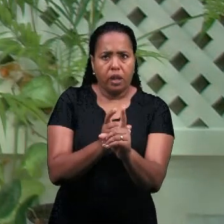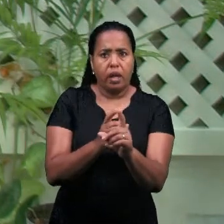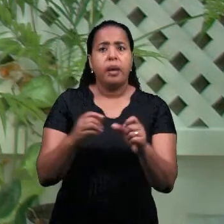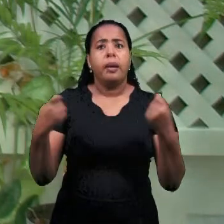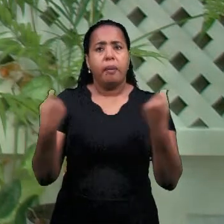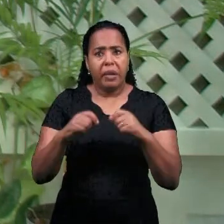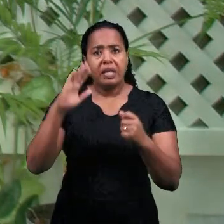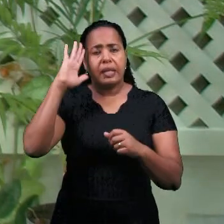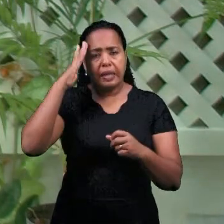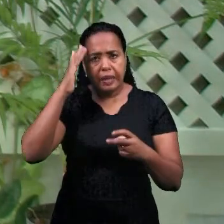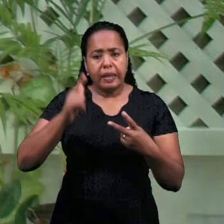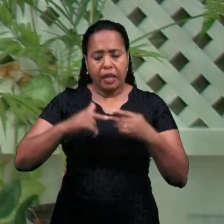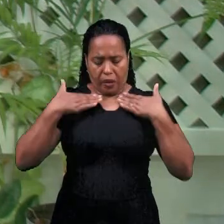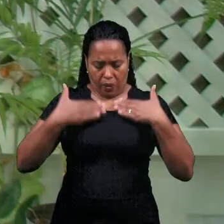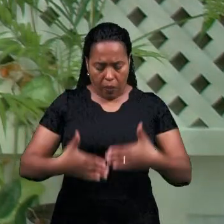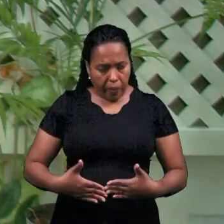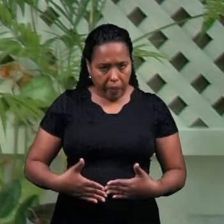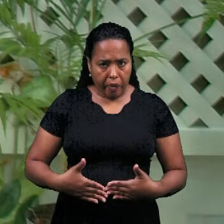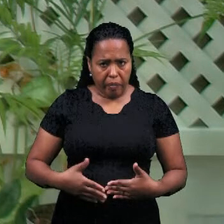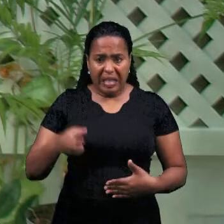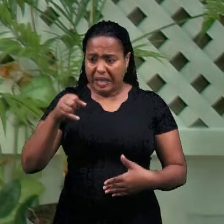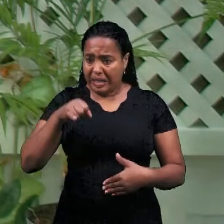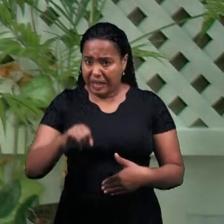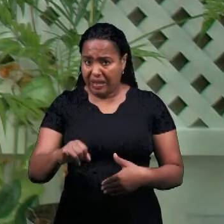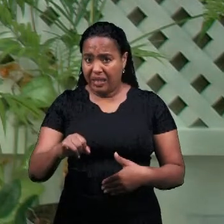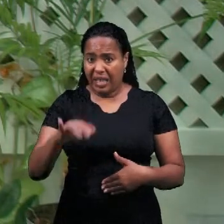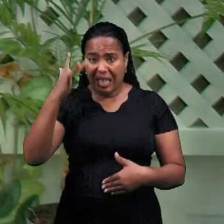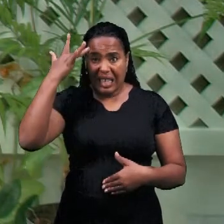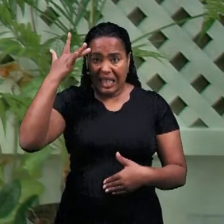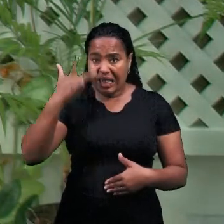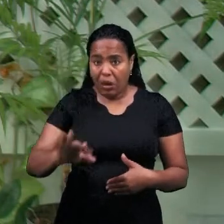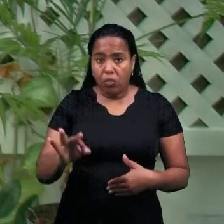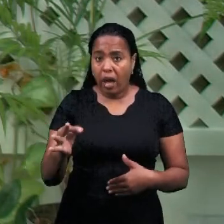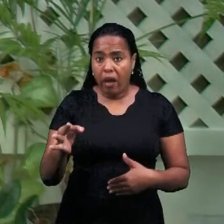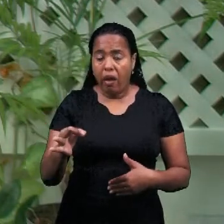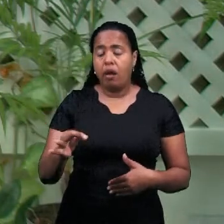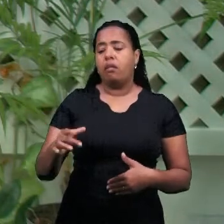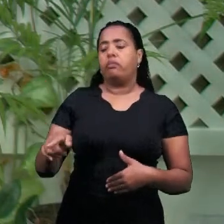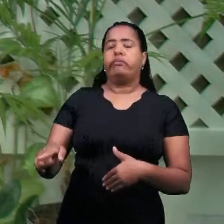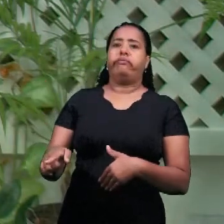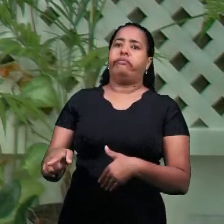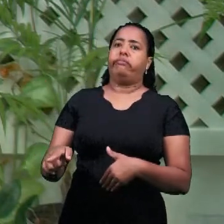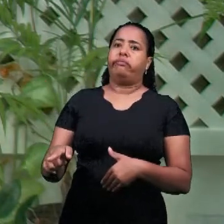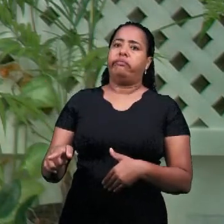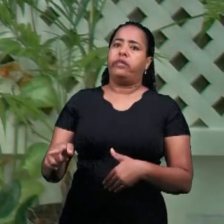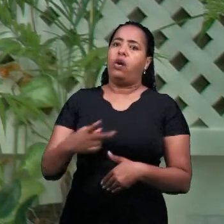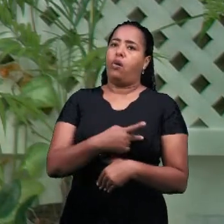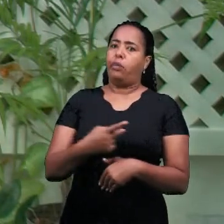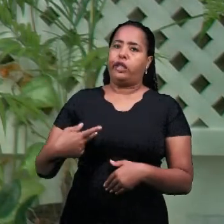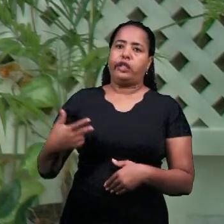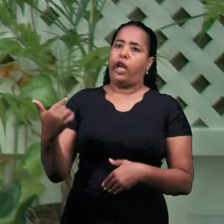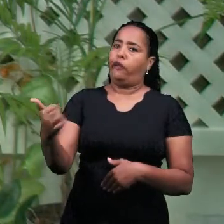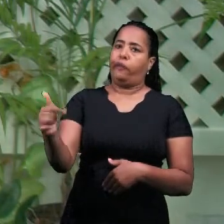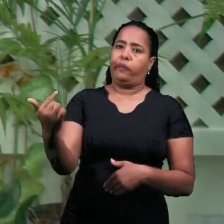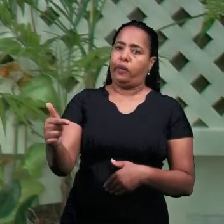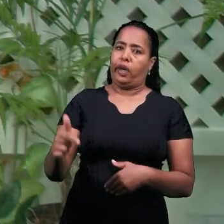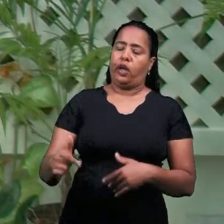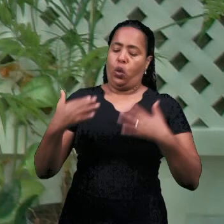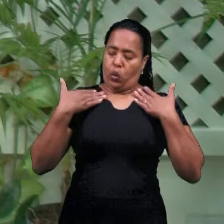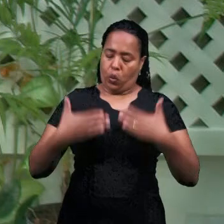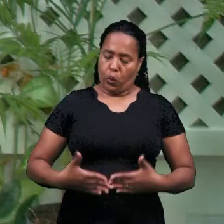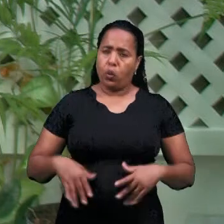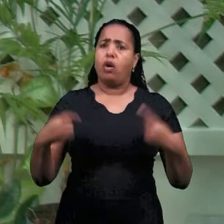comprendre qu'il est dans le corps. S'il ne comprend pas ça, le ministère n'existe pas. Doctrine et corps. Et dans le corps, il doit avoir deux